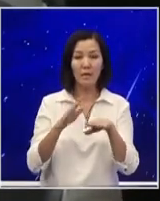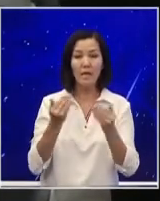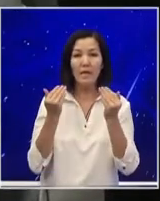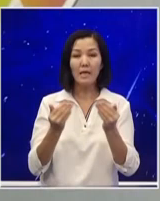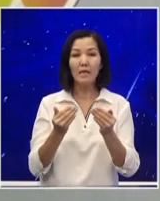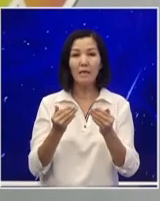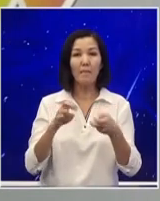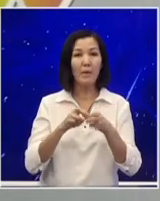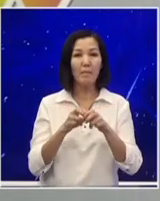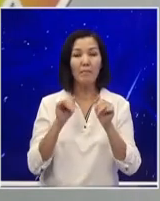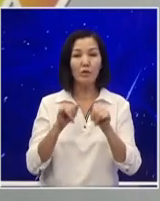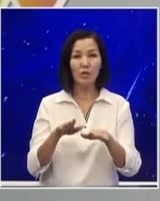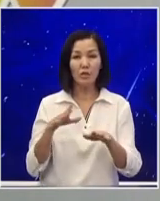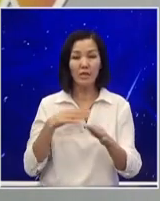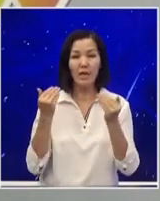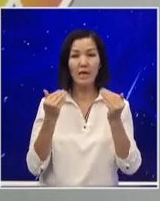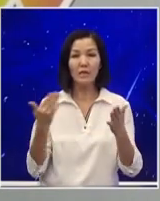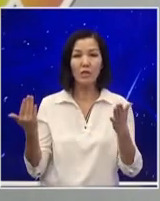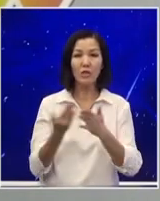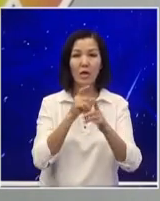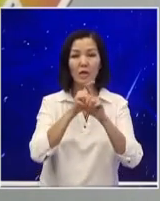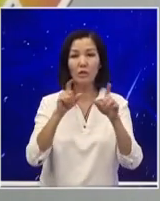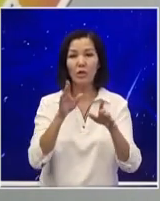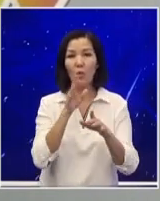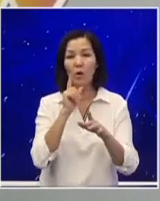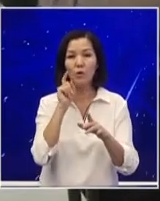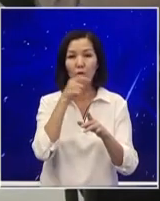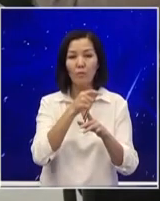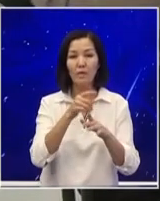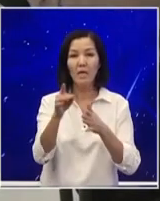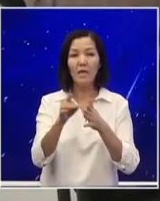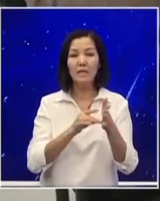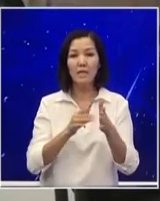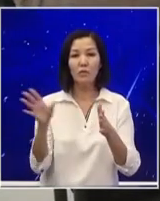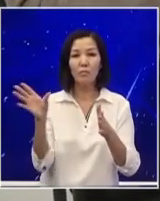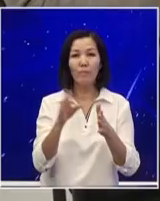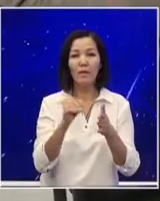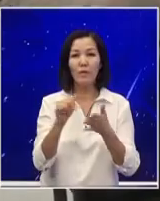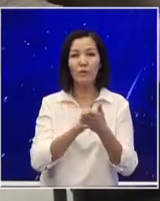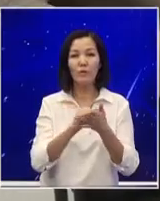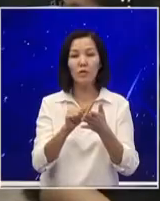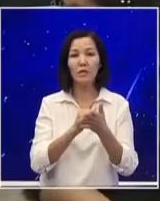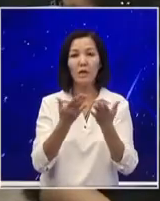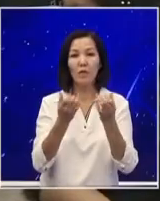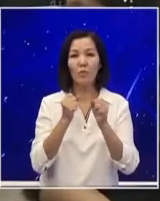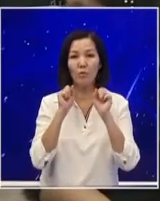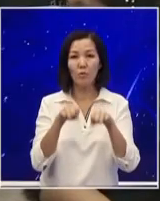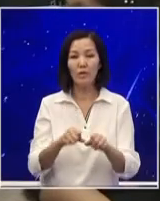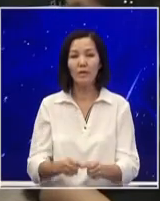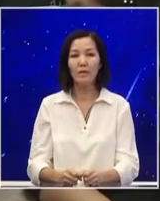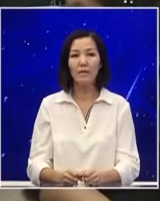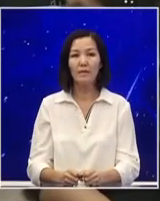мұндай машақат артта қалды. Жаңа нысан уақыт үнемдейді, шаруаны бір жерден ақ бітіріп шығуға мүмкіндік береді. Бұл